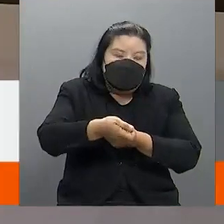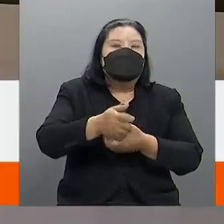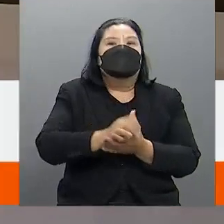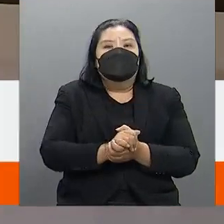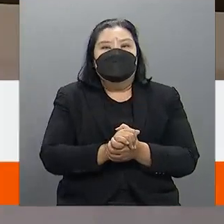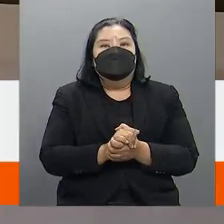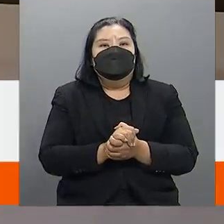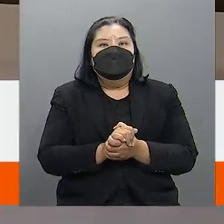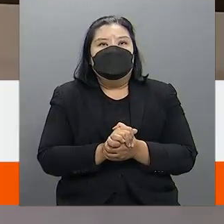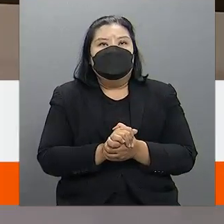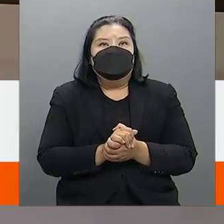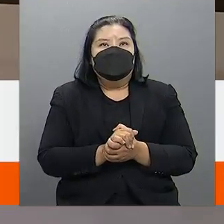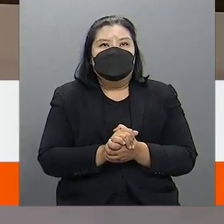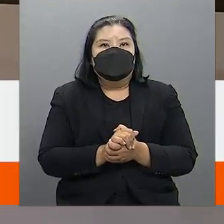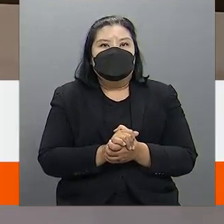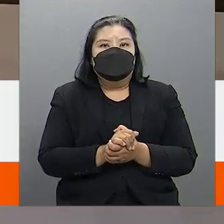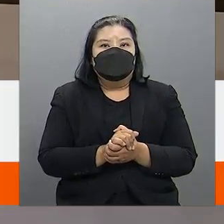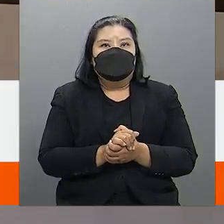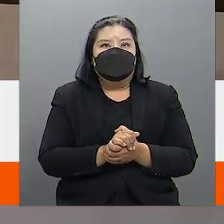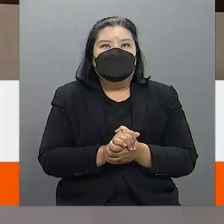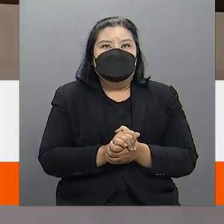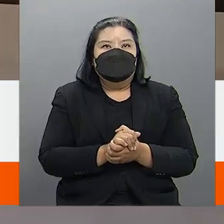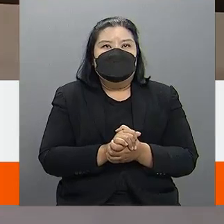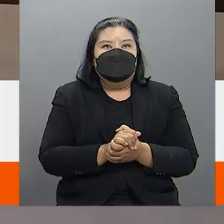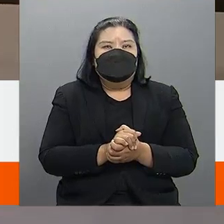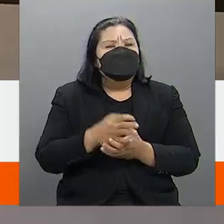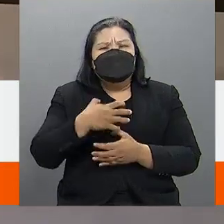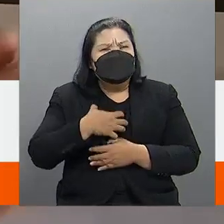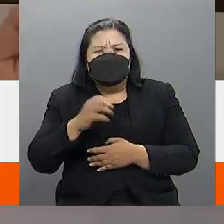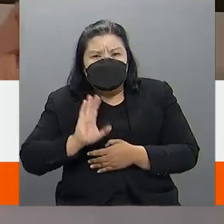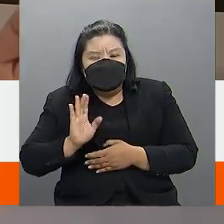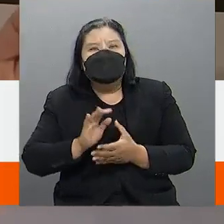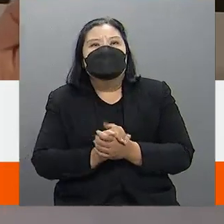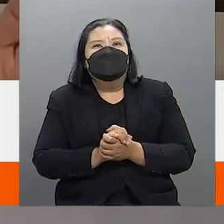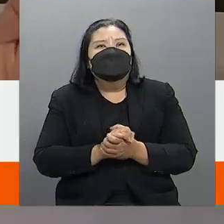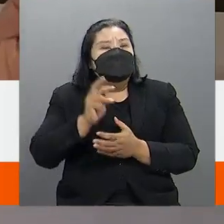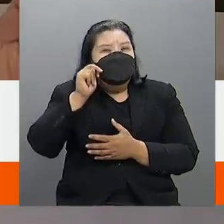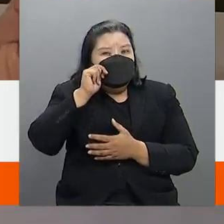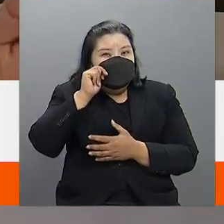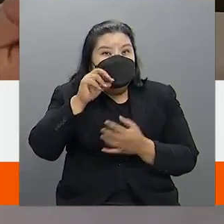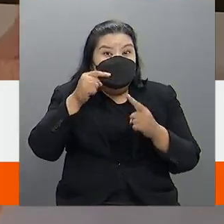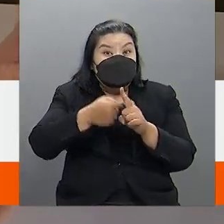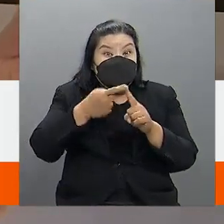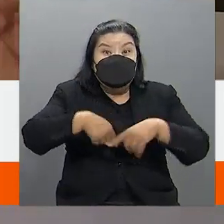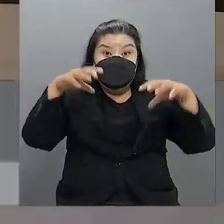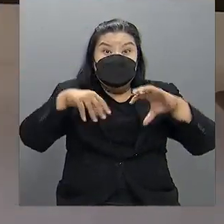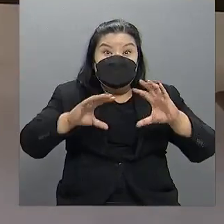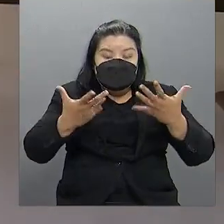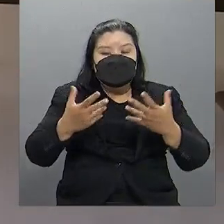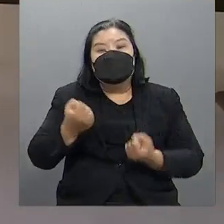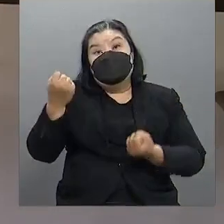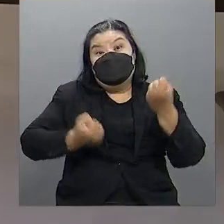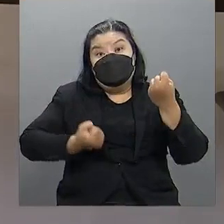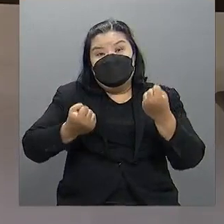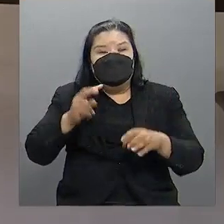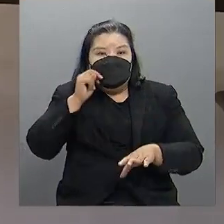มันต้องมาแบบหน้าแล้งจะมีรถไปขนน้ำแบบใส่ถังอะเนาะ 1,000-2,000 ลิตรอะ